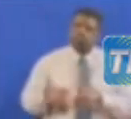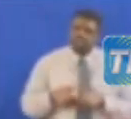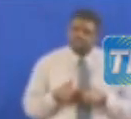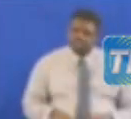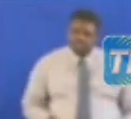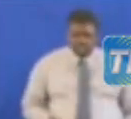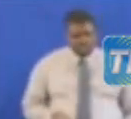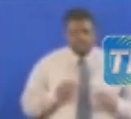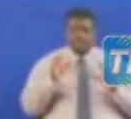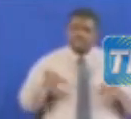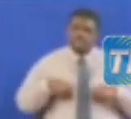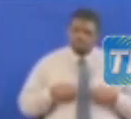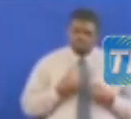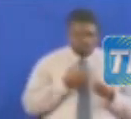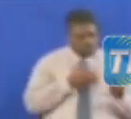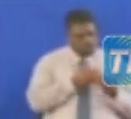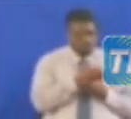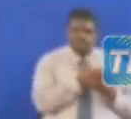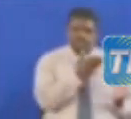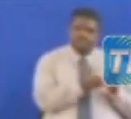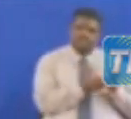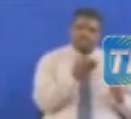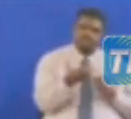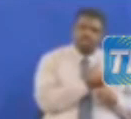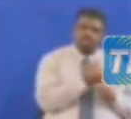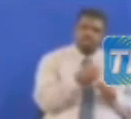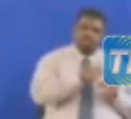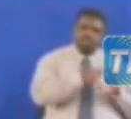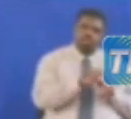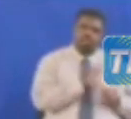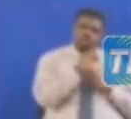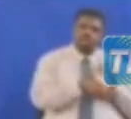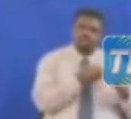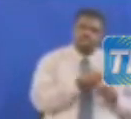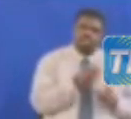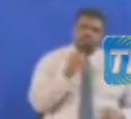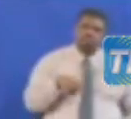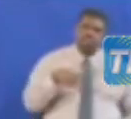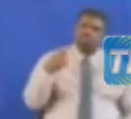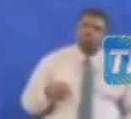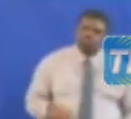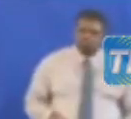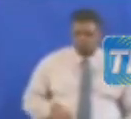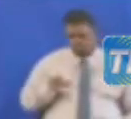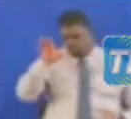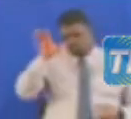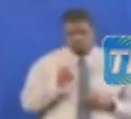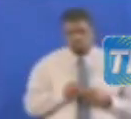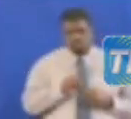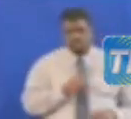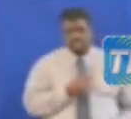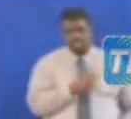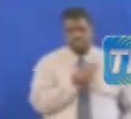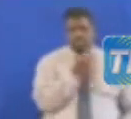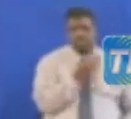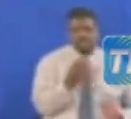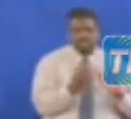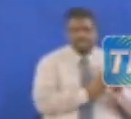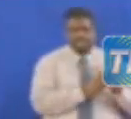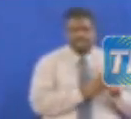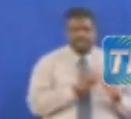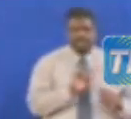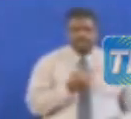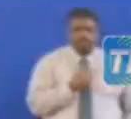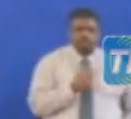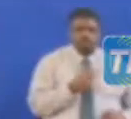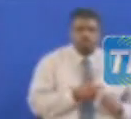lako likubali kuidhinisha makadirio ya mapato na matumizi kwa mwaka wa fedha ujao wenye jumla ya shilingi trilioni